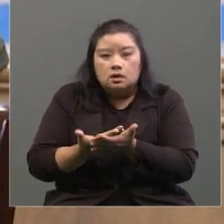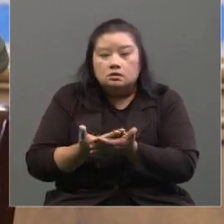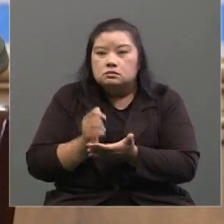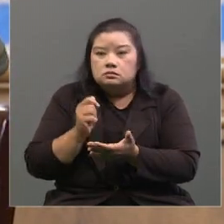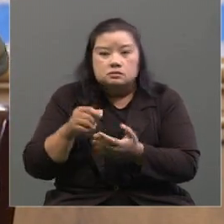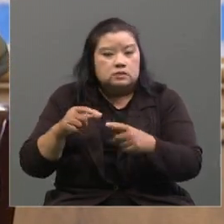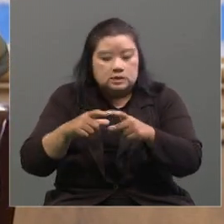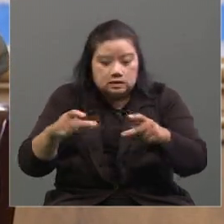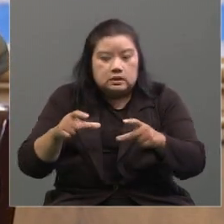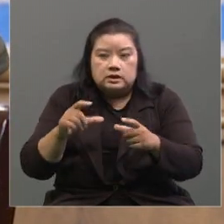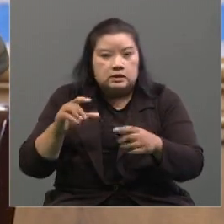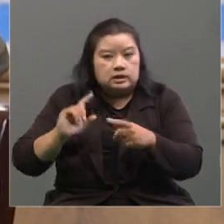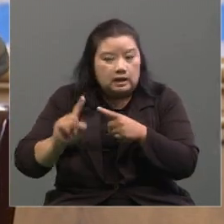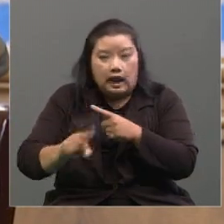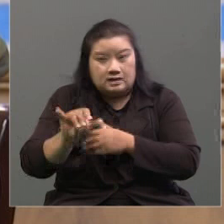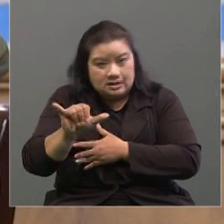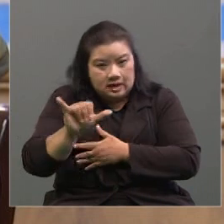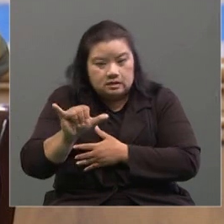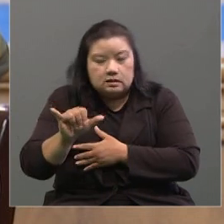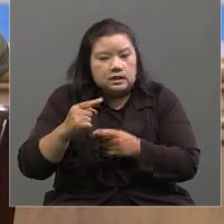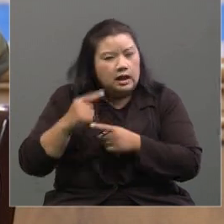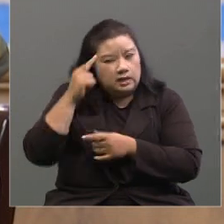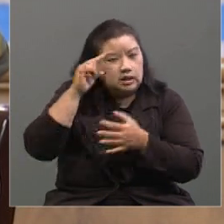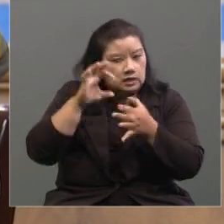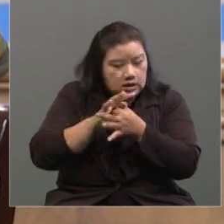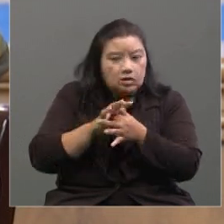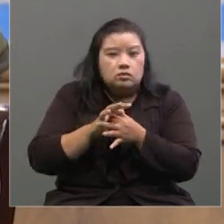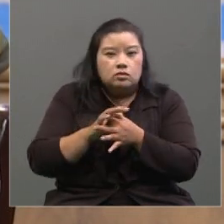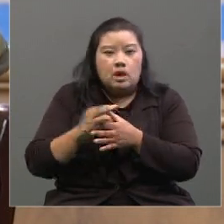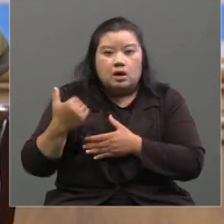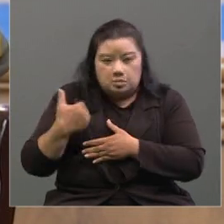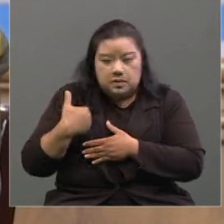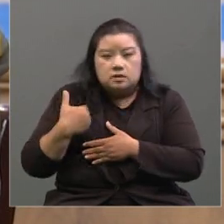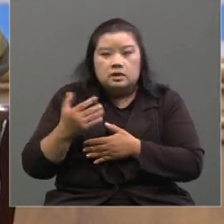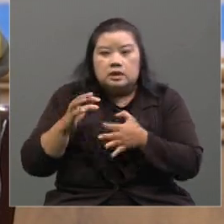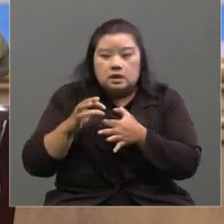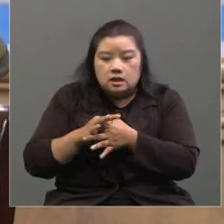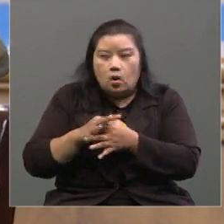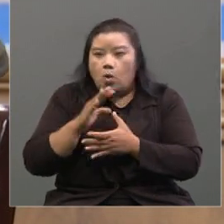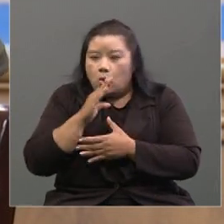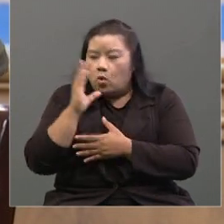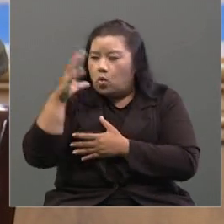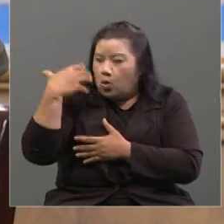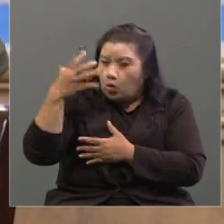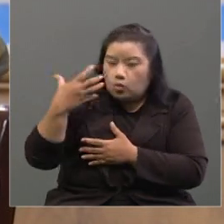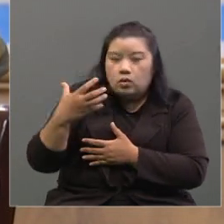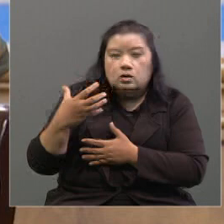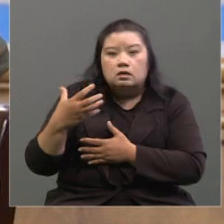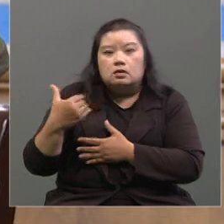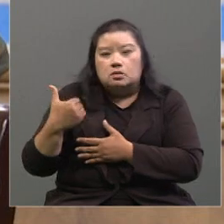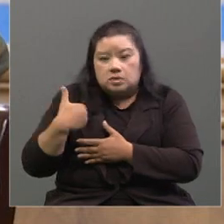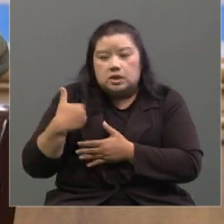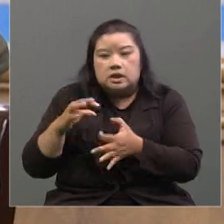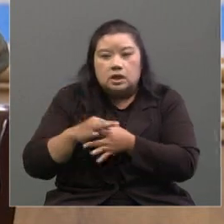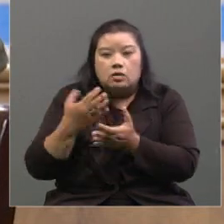เอ่อแต่เราก็สงสัยว่าอาจจะเกี่ยวเกี่ยวกับการก่อเหตุหรือว่านำไปใช้ในการอ่าช้อ